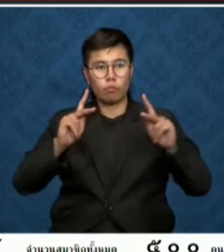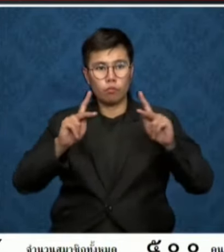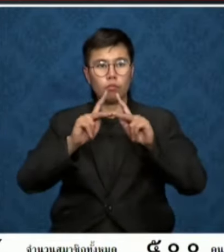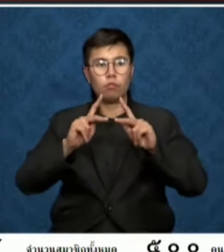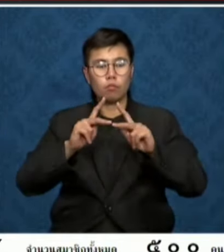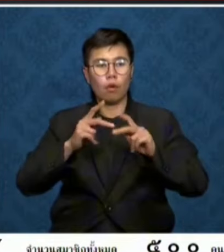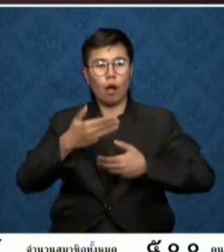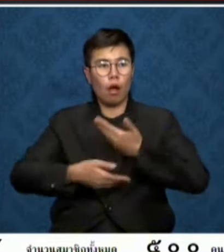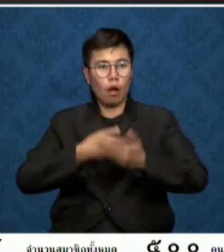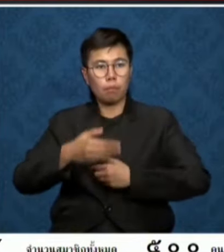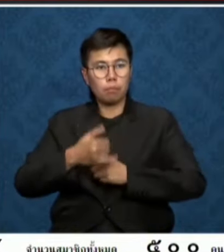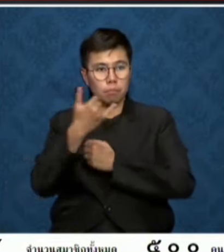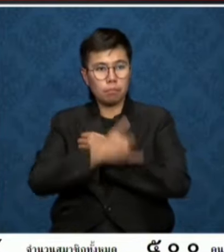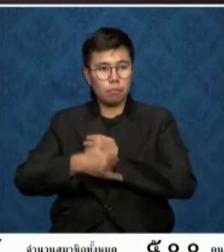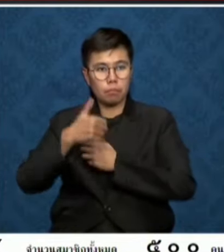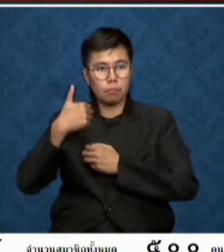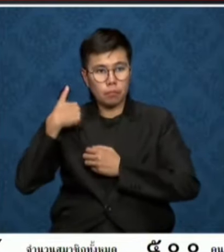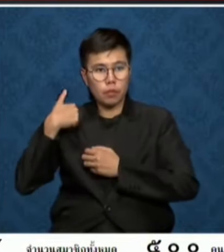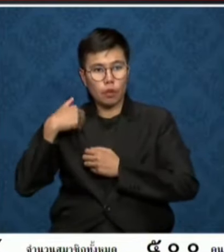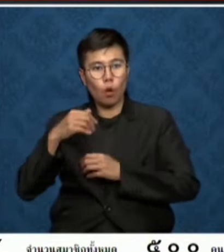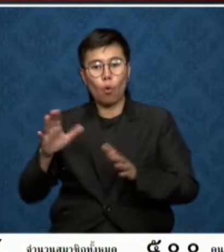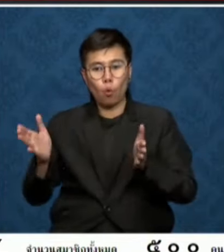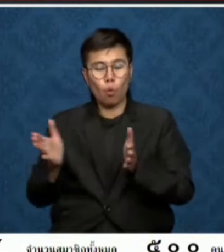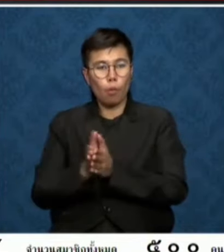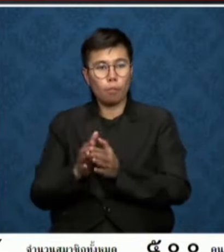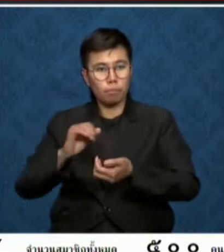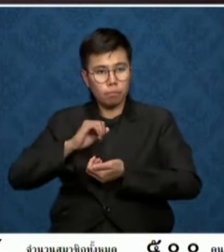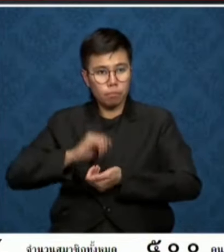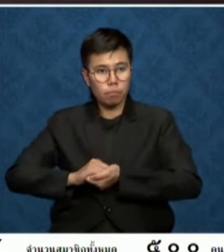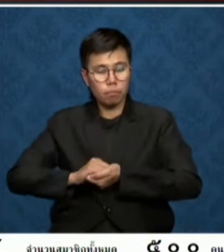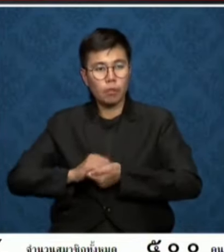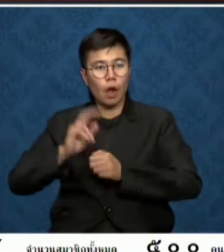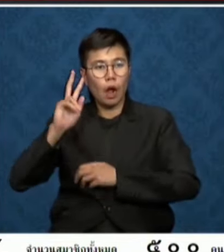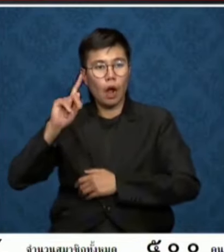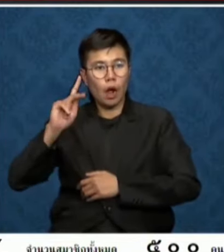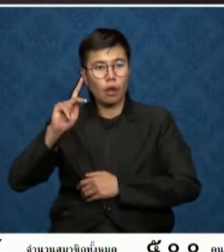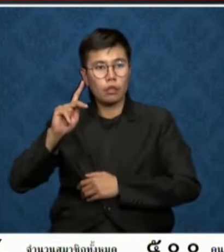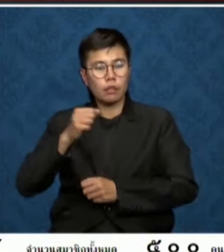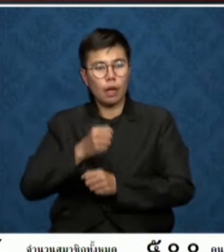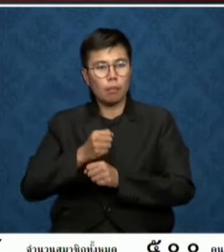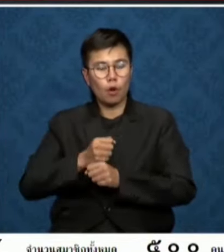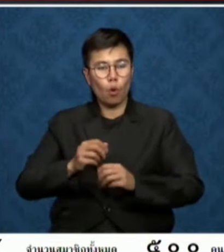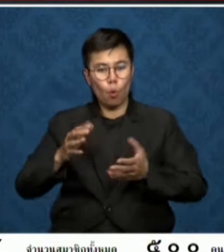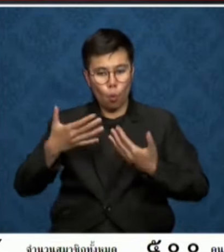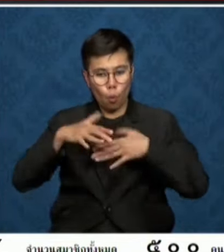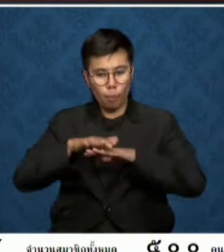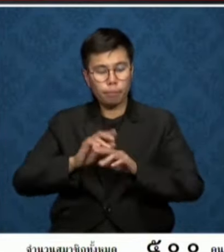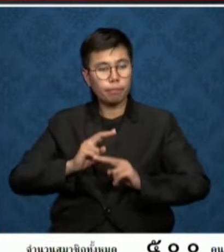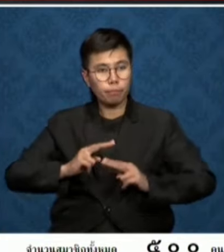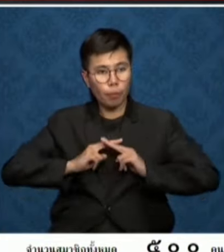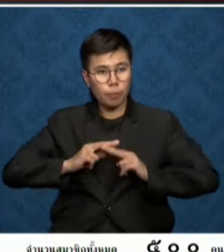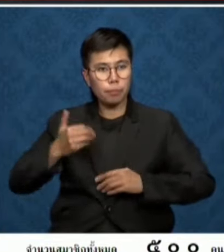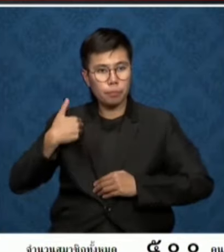ออกใบ PO ขายร่วมกับเอกชนไปที่เป็นข่าวที่ถูกดำเนินคดีกันไปนะครับหลังจากนั้นเ